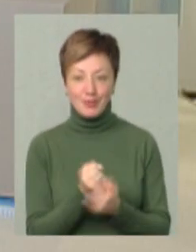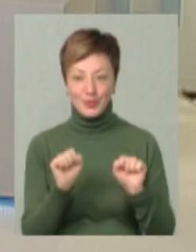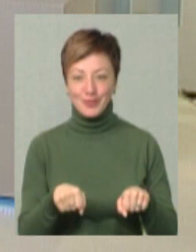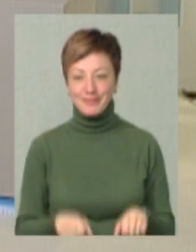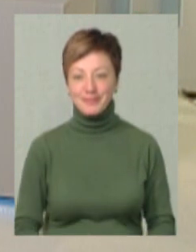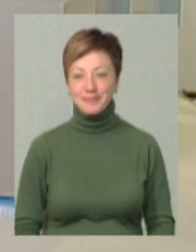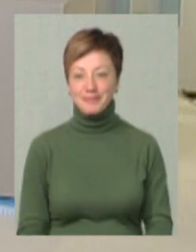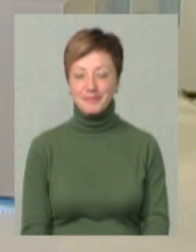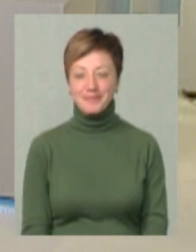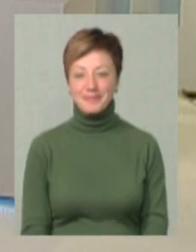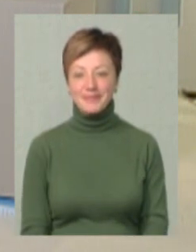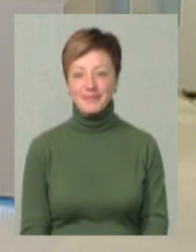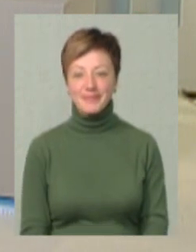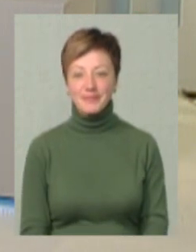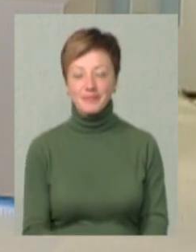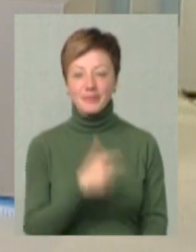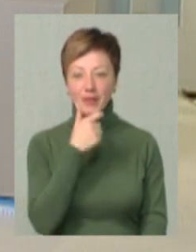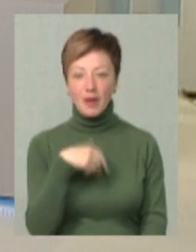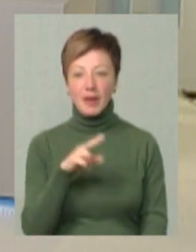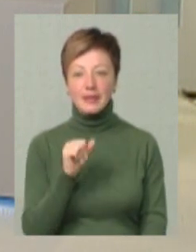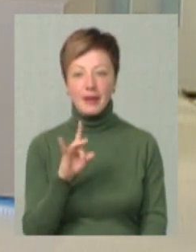приносити. Пані Дар'я,